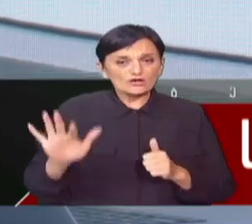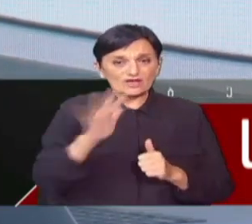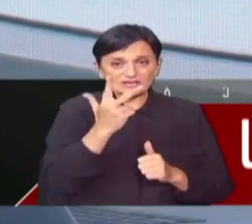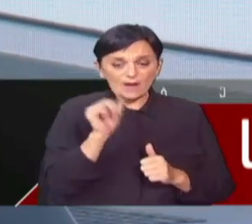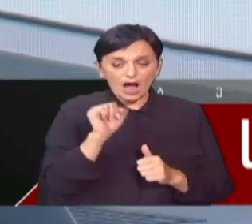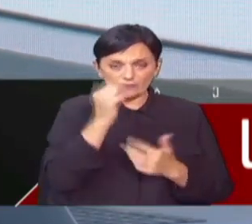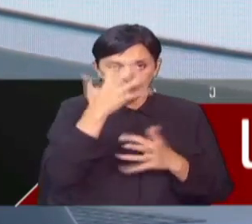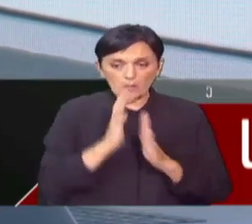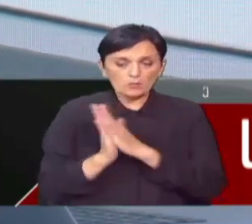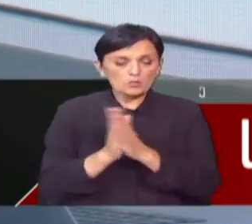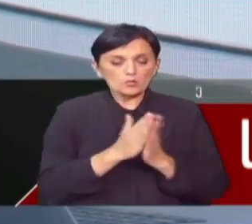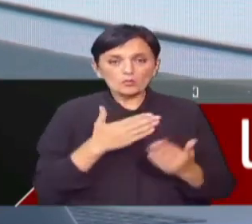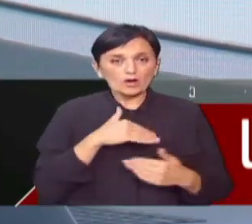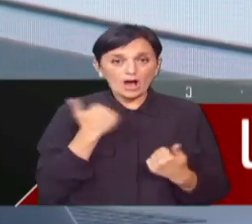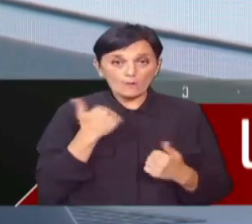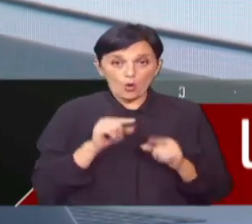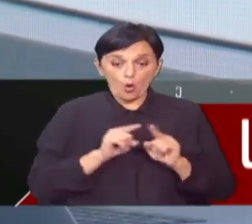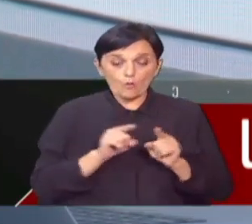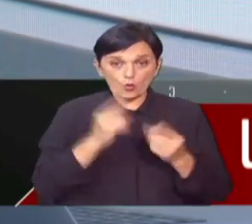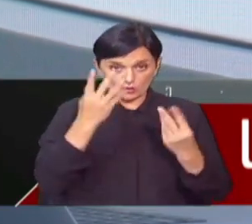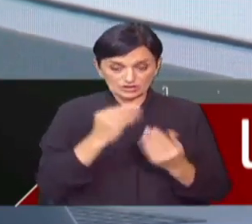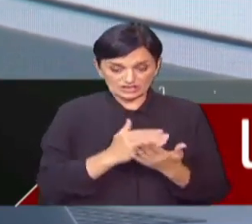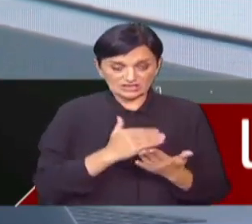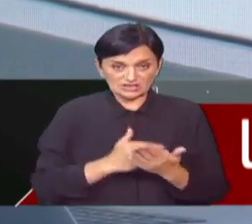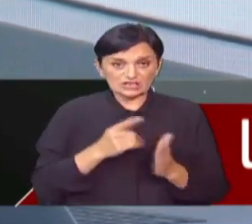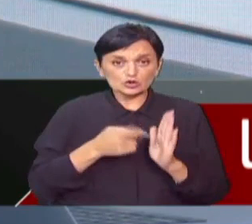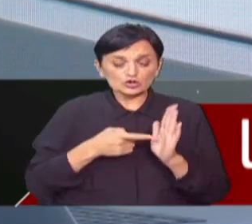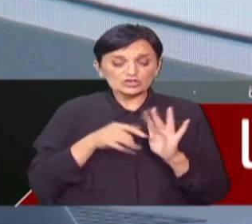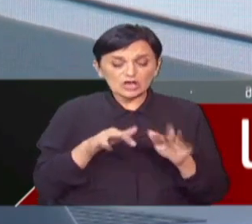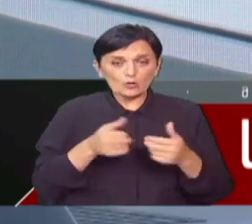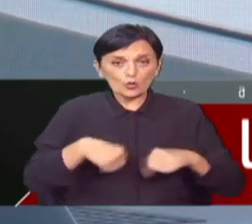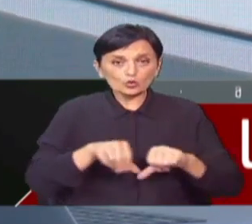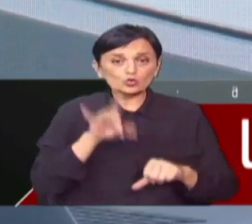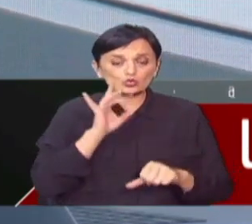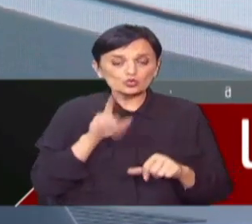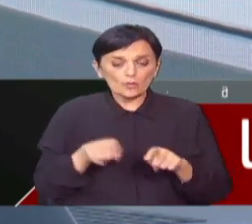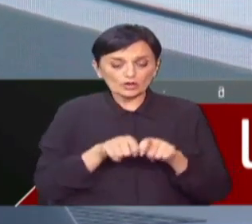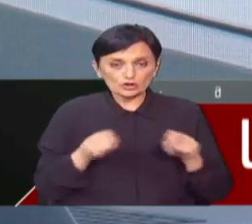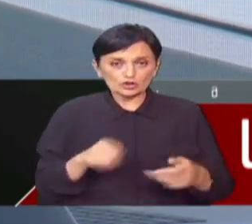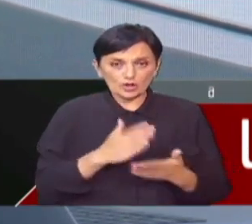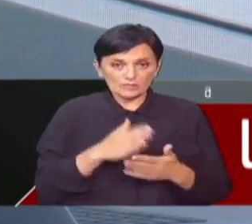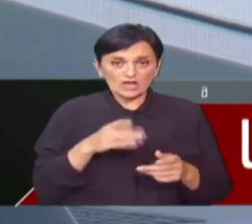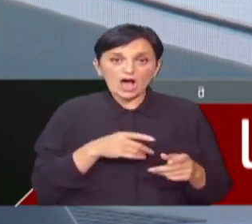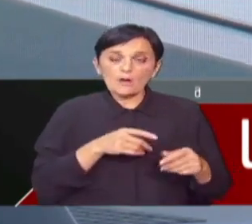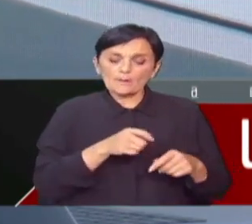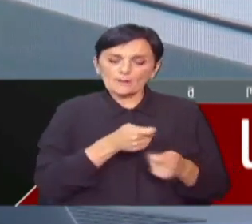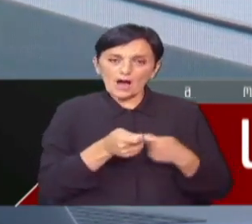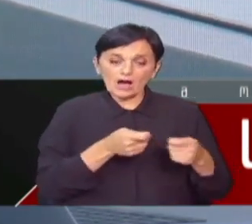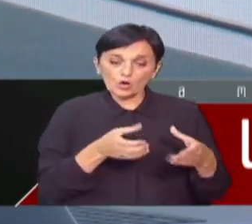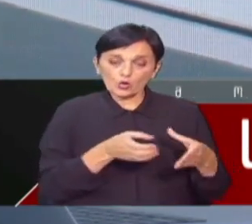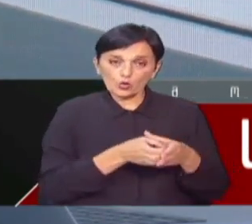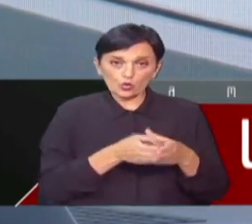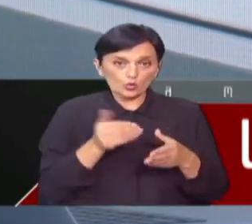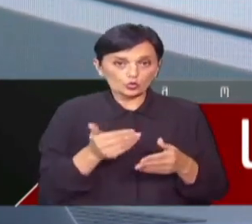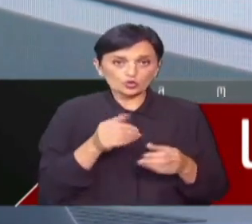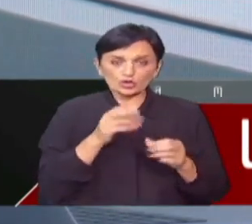Хавес. Оппозиционные партии без триста срекшер, чеба дробити сага Мудзебо комиссии Шекмнис Мотхов на Црасат Мартвали Гундика Мудзебис Мслуэлло Биспонзо